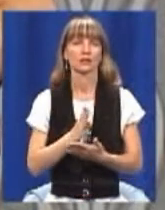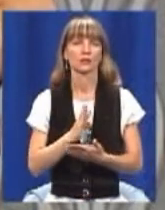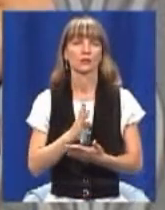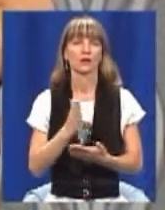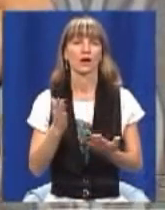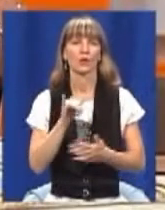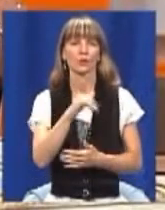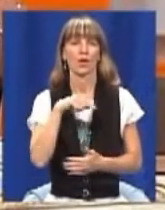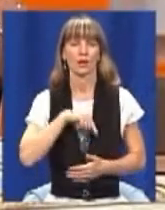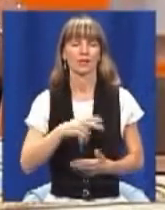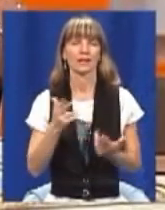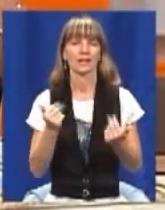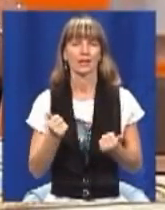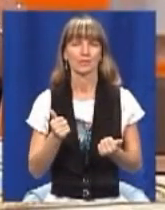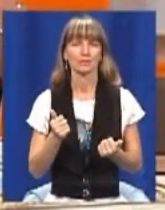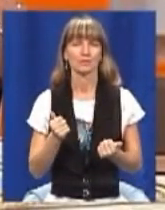собачки чи ні? Так, якщо